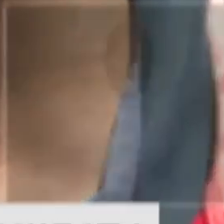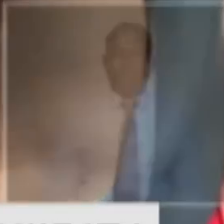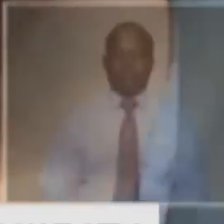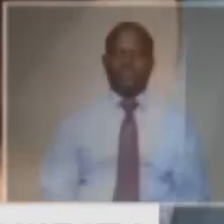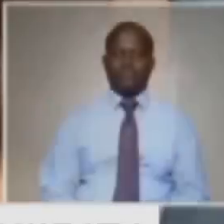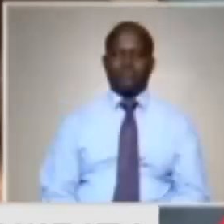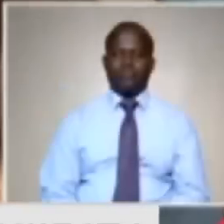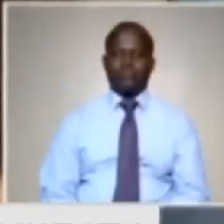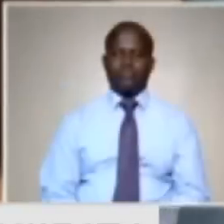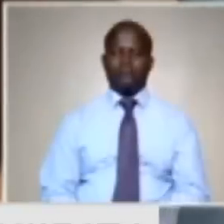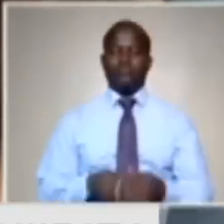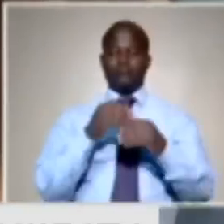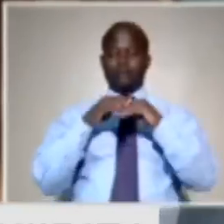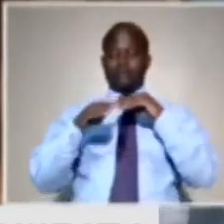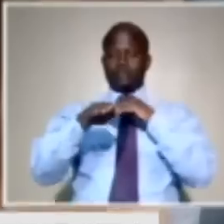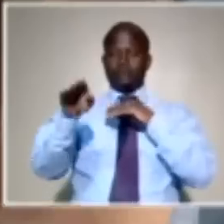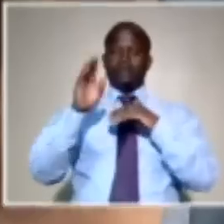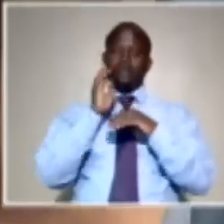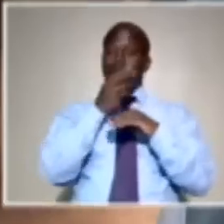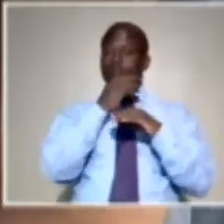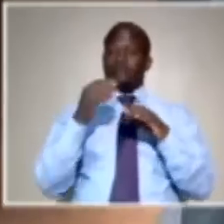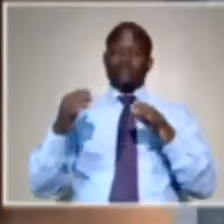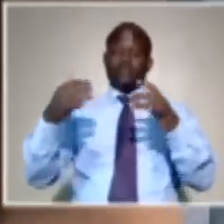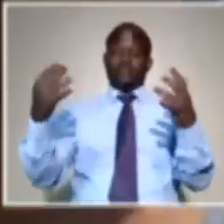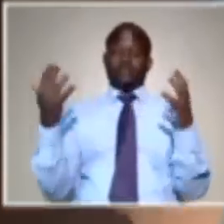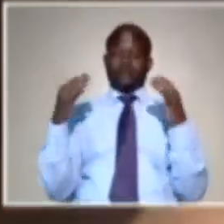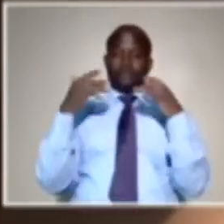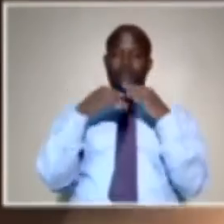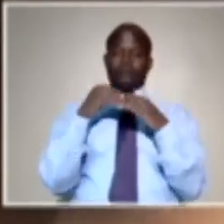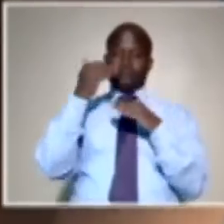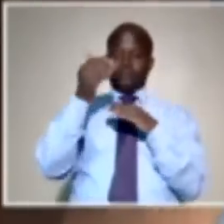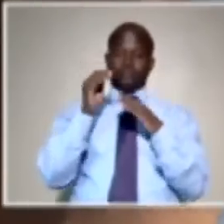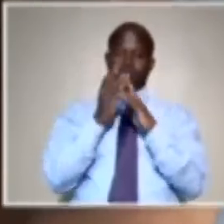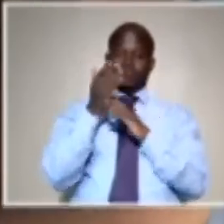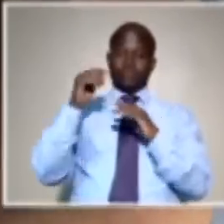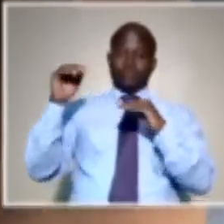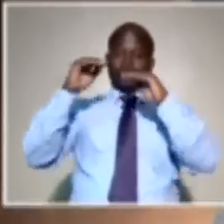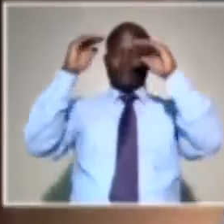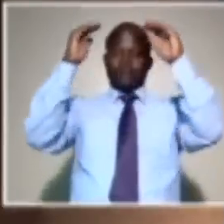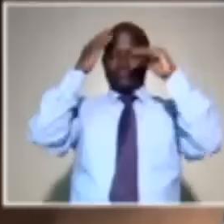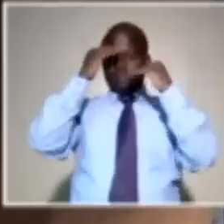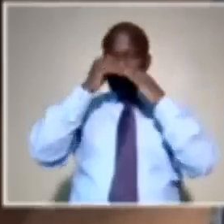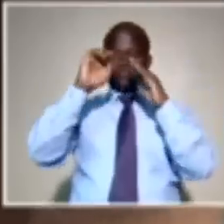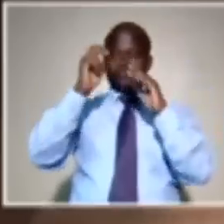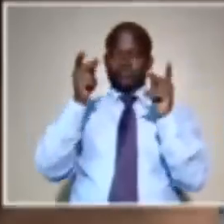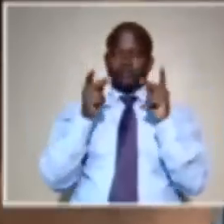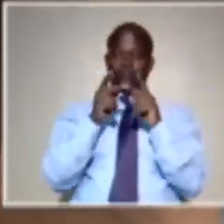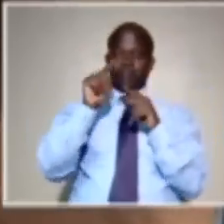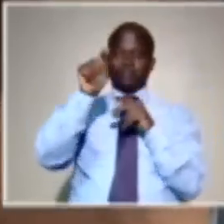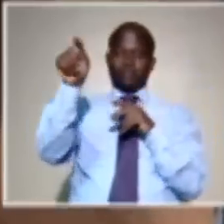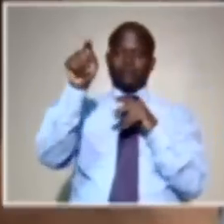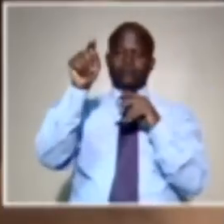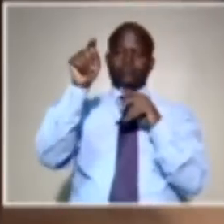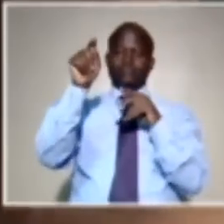yadutangiriye ndabwo reka dusubire mu nzu dusubira mu nzu njya guca hejuru maze kuhaca hejuru kuko imbere yaho nari ncumbitse hari